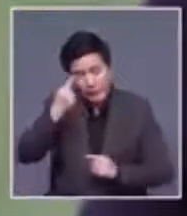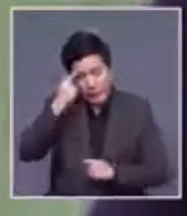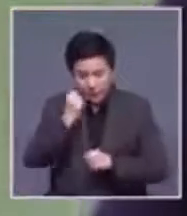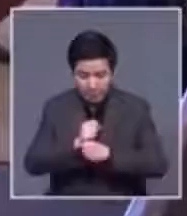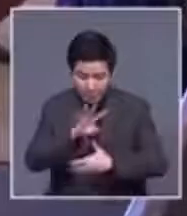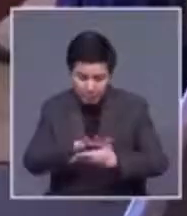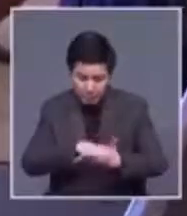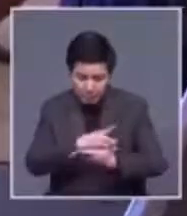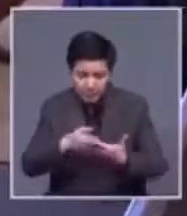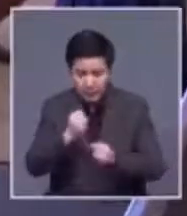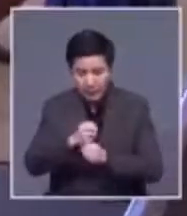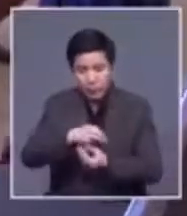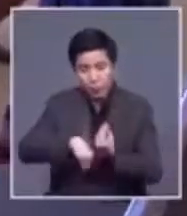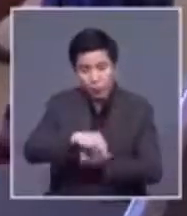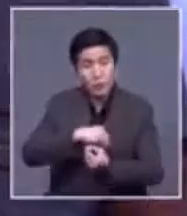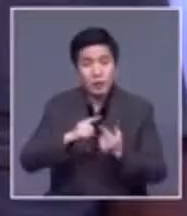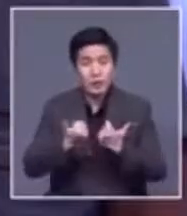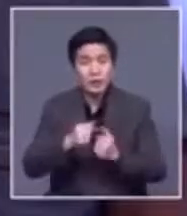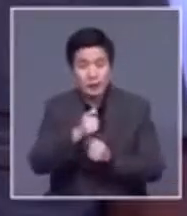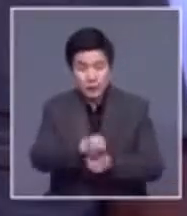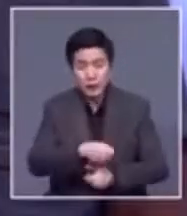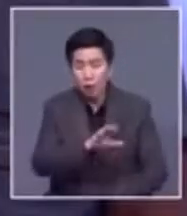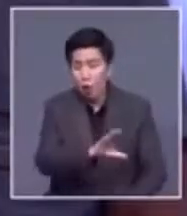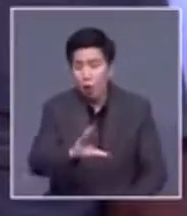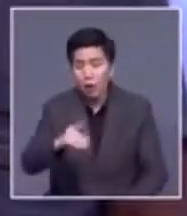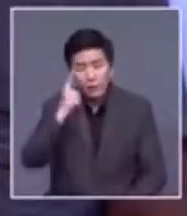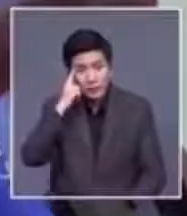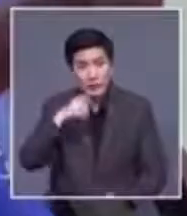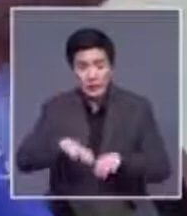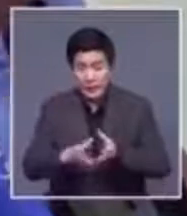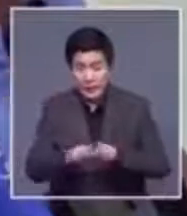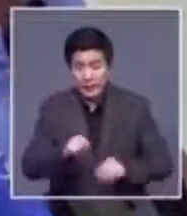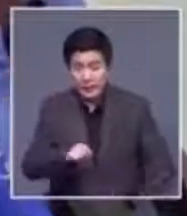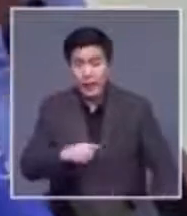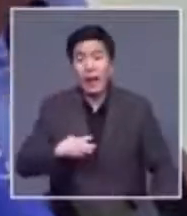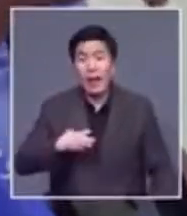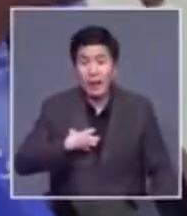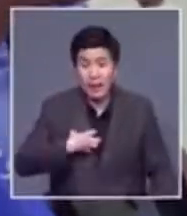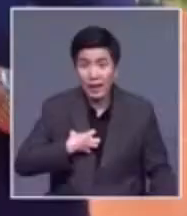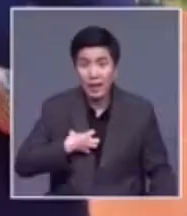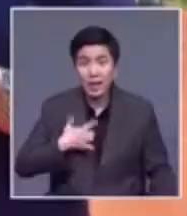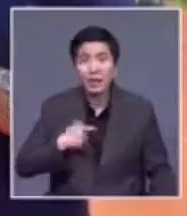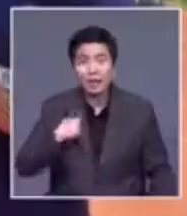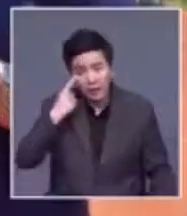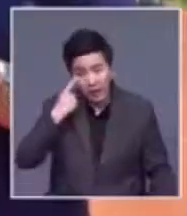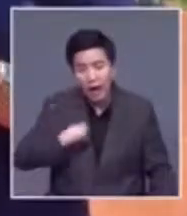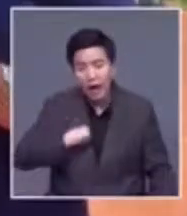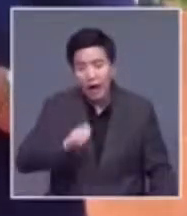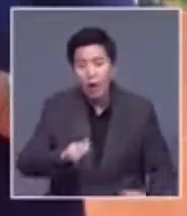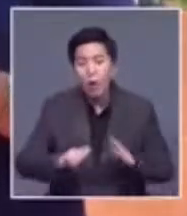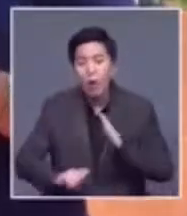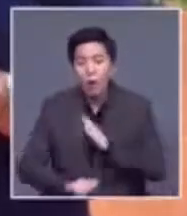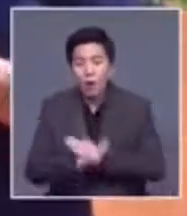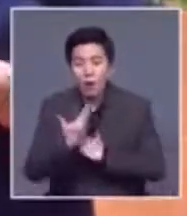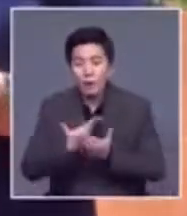างแผนการทำธุรกิจที่เกษตรกรที่ได้รับการจัดสรรที่ตรงนี้ต้องการนะคะให้เขามีโอกาสเข้าถึงแหล่งเงิน